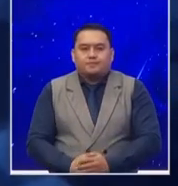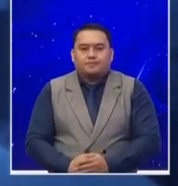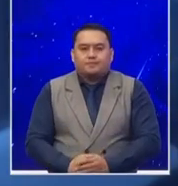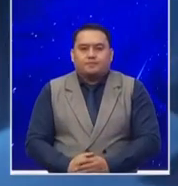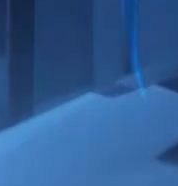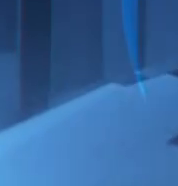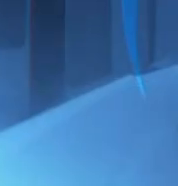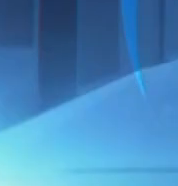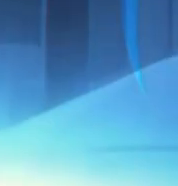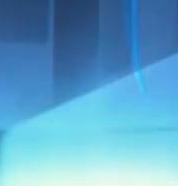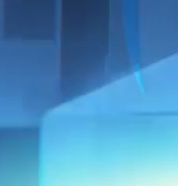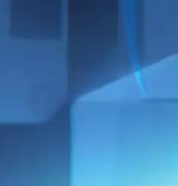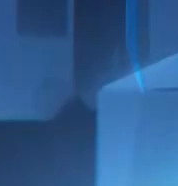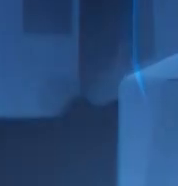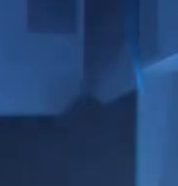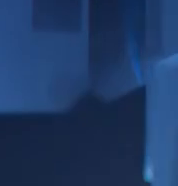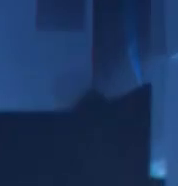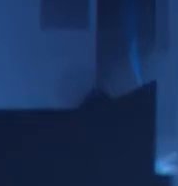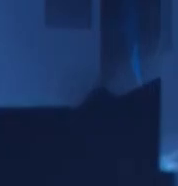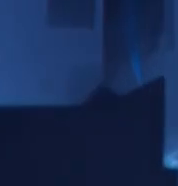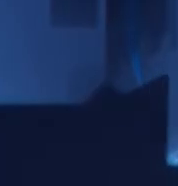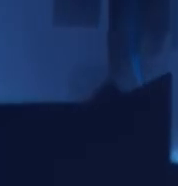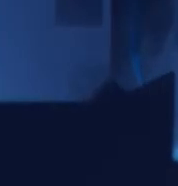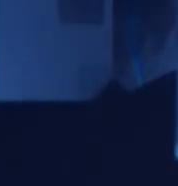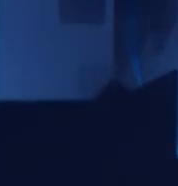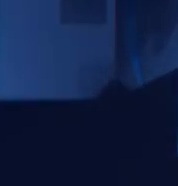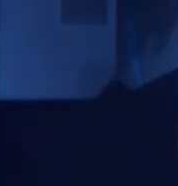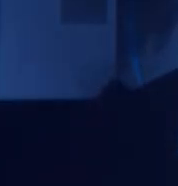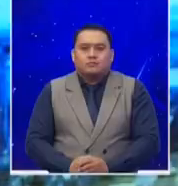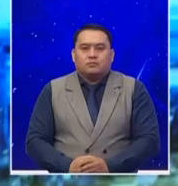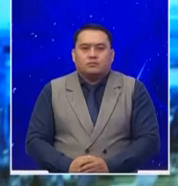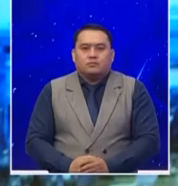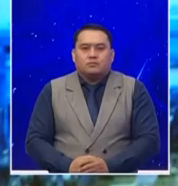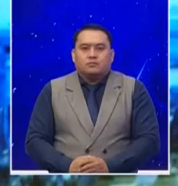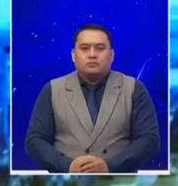Усимбекова, Ельдана Сарсембаева, Кайрат Кастурганов, телеканал ЖТСУ.